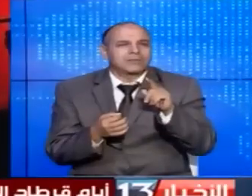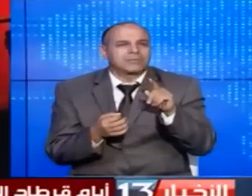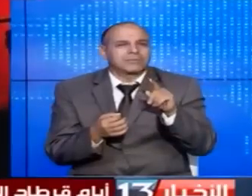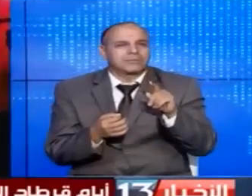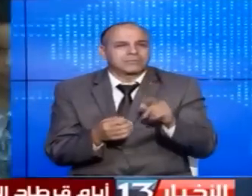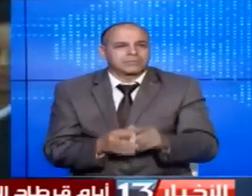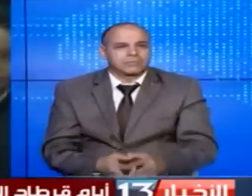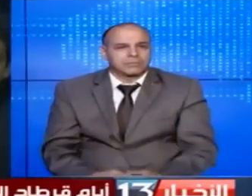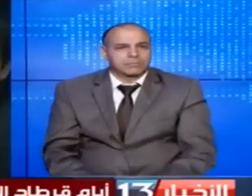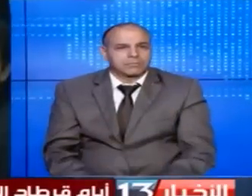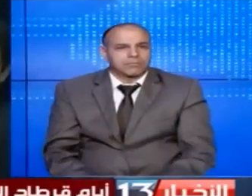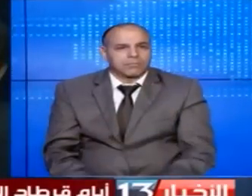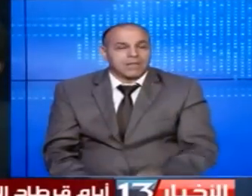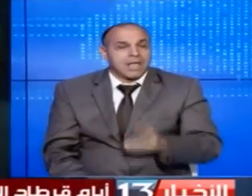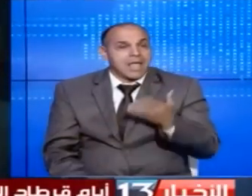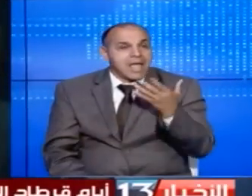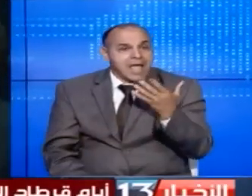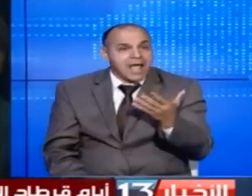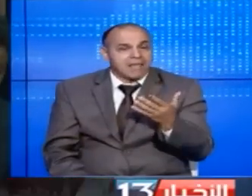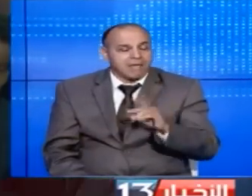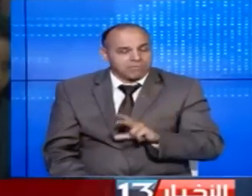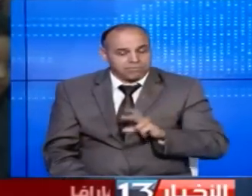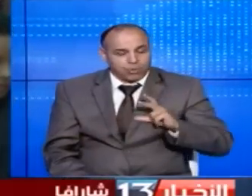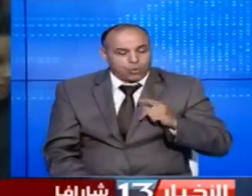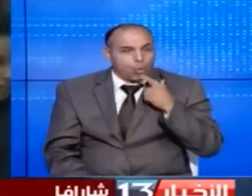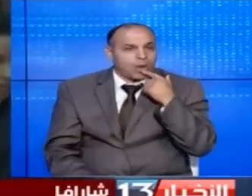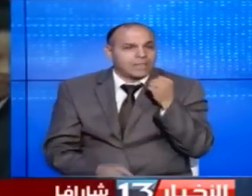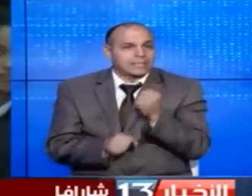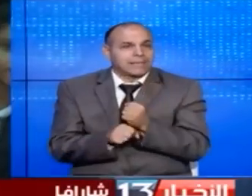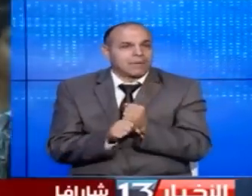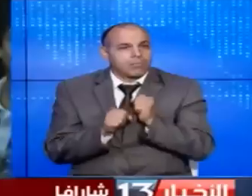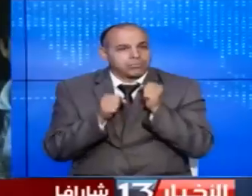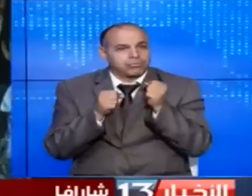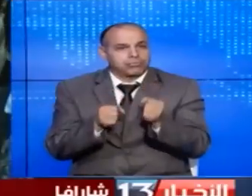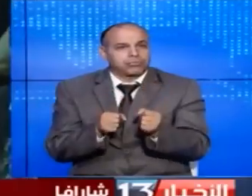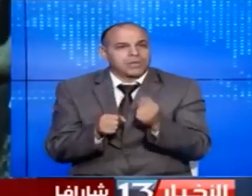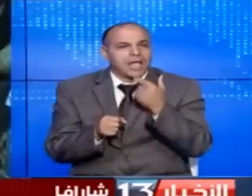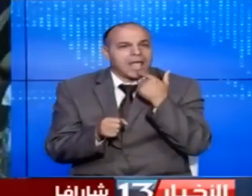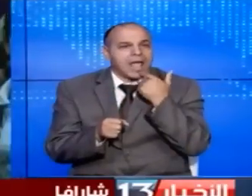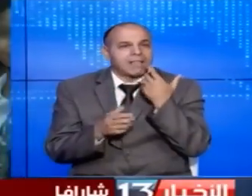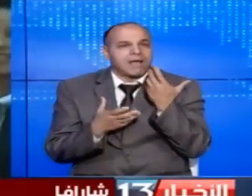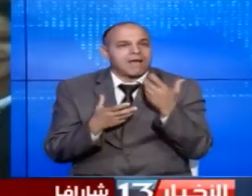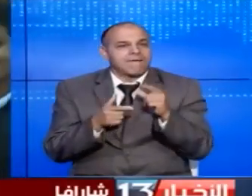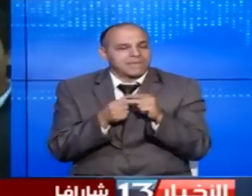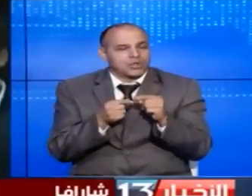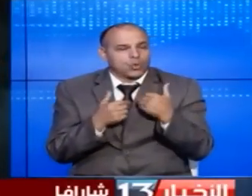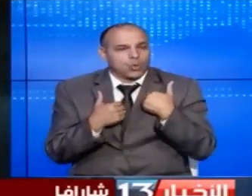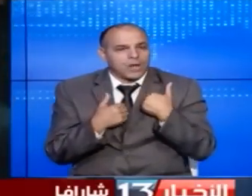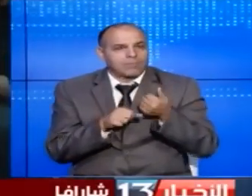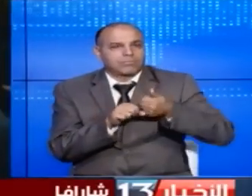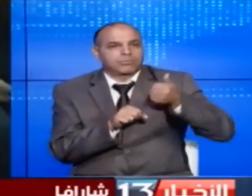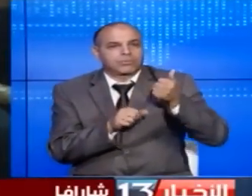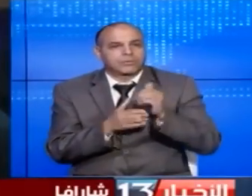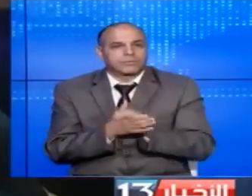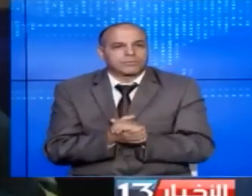نوار. هذا فخر لنا، عملنا بجهد وإخلاص وهذا ما يفسر هذا التتويج.